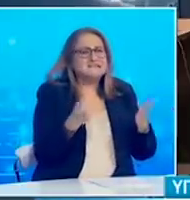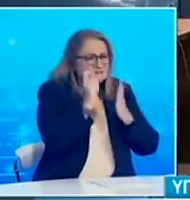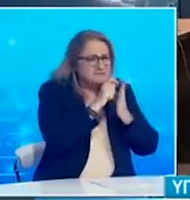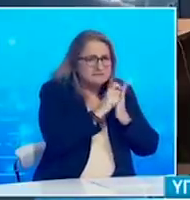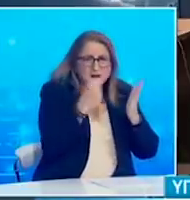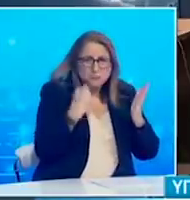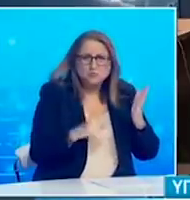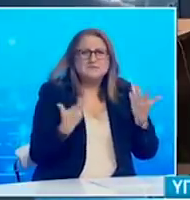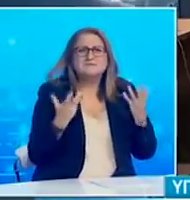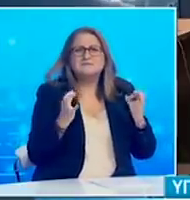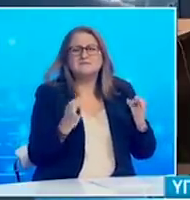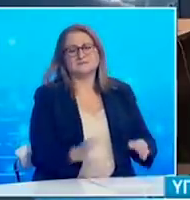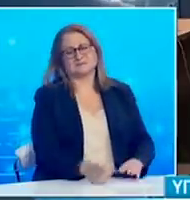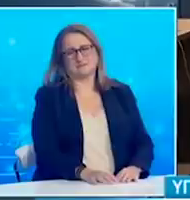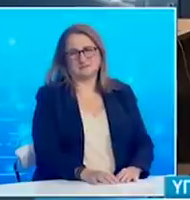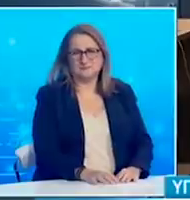μας εξήγησε στη λιγάκι.